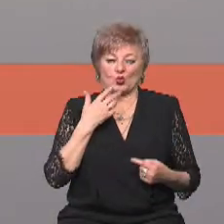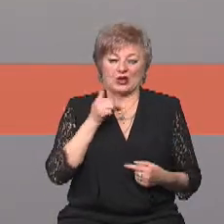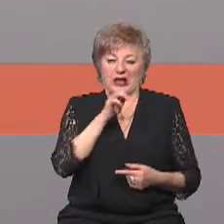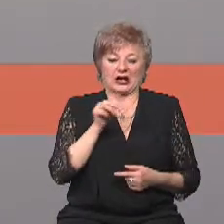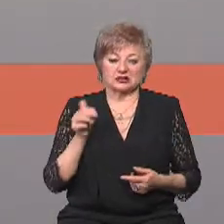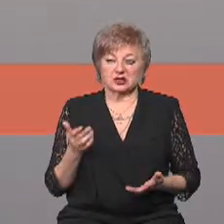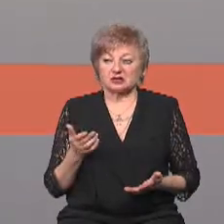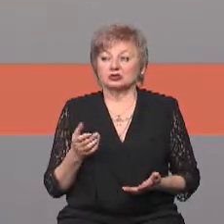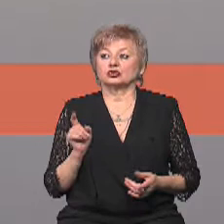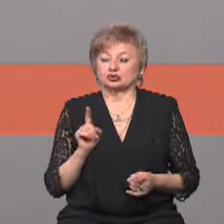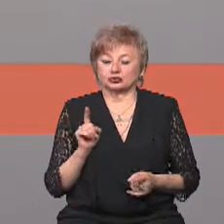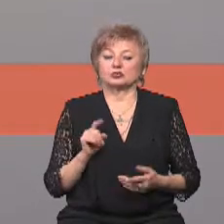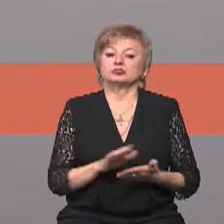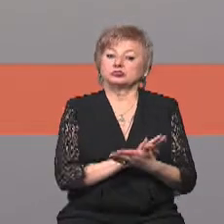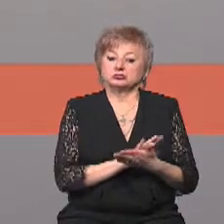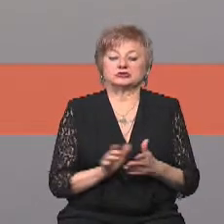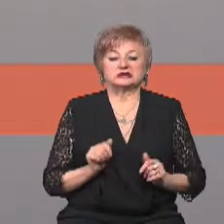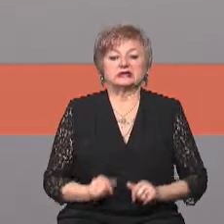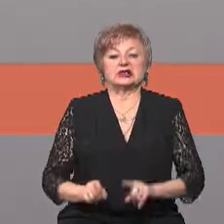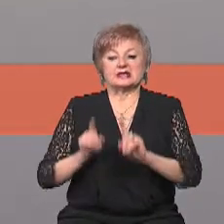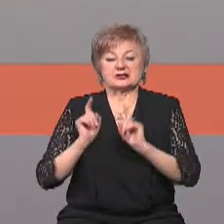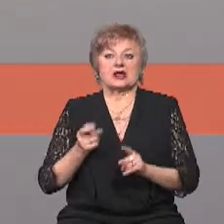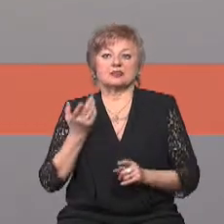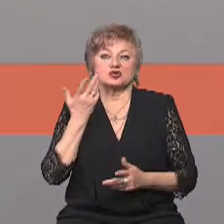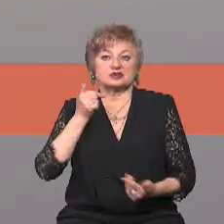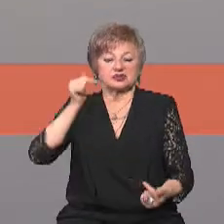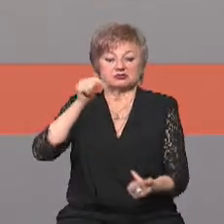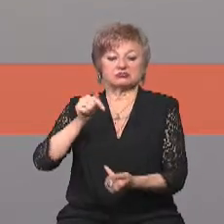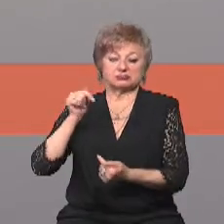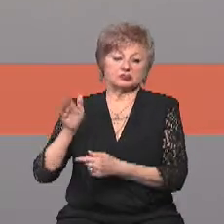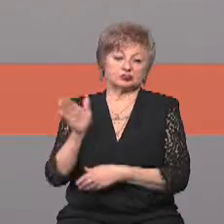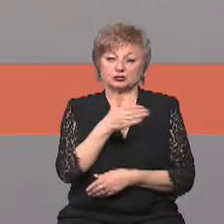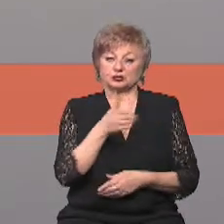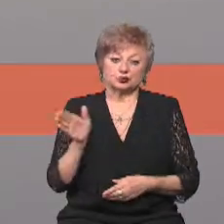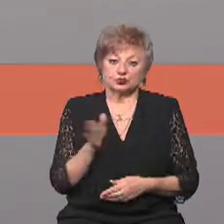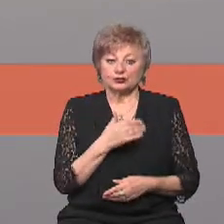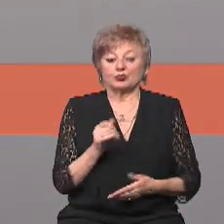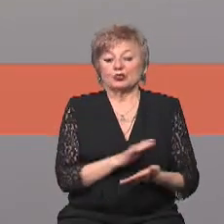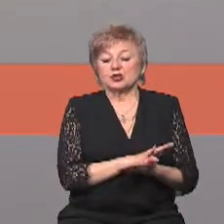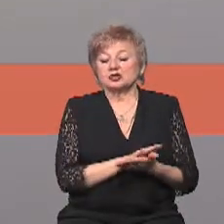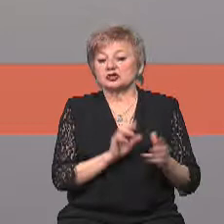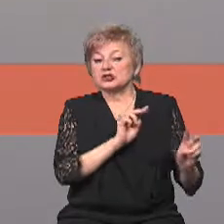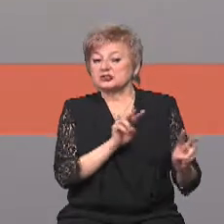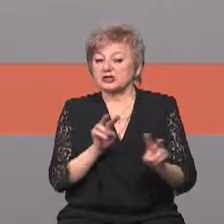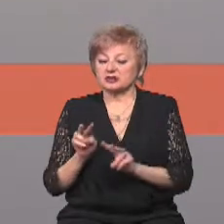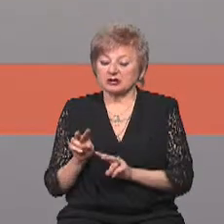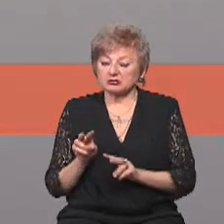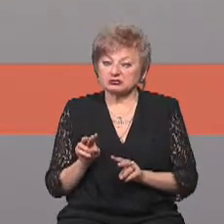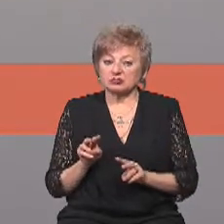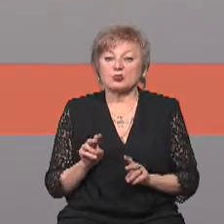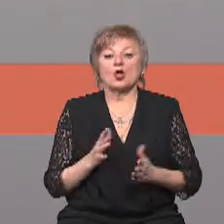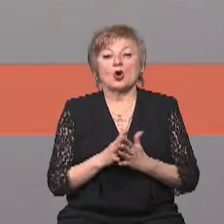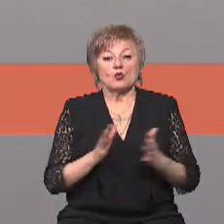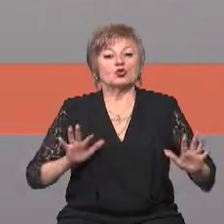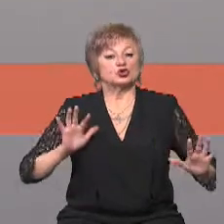фарбою, щоб вони самостійно в колір свого фасаду якби прибирали і слідкували за чистотою своїх стін. В більшості